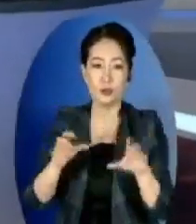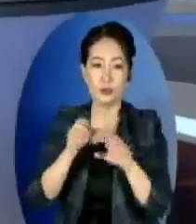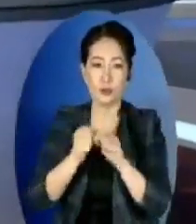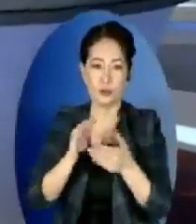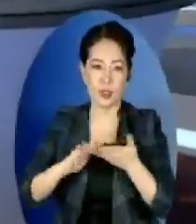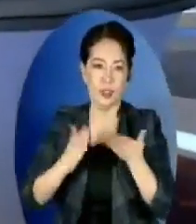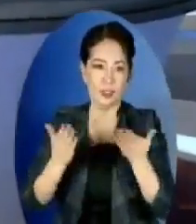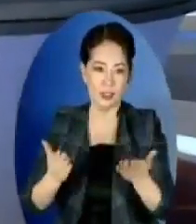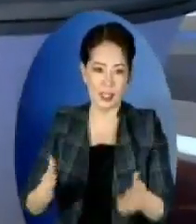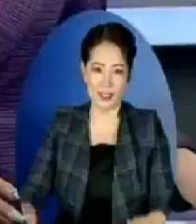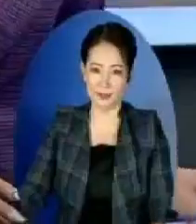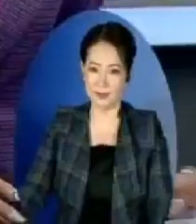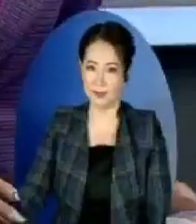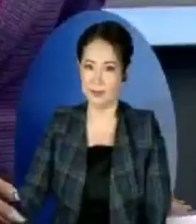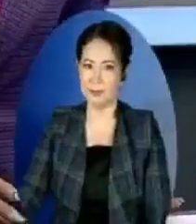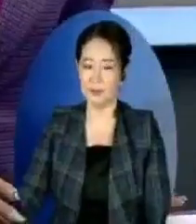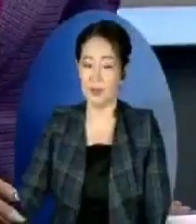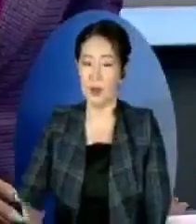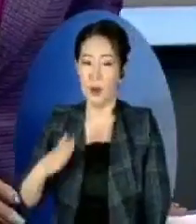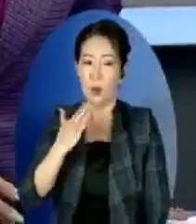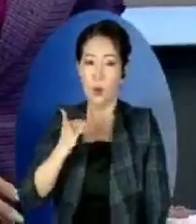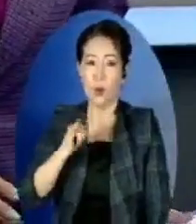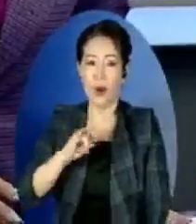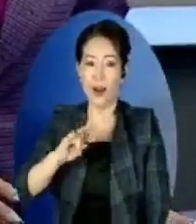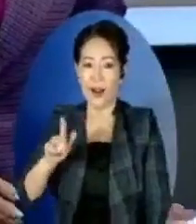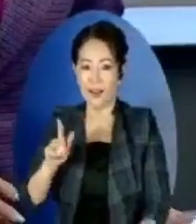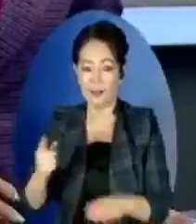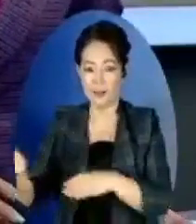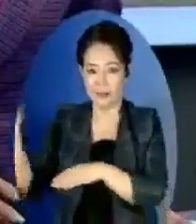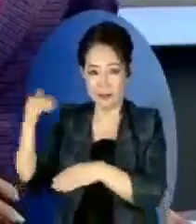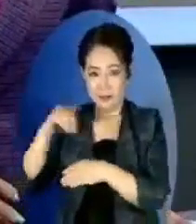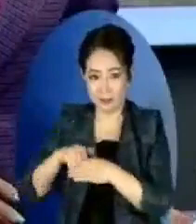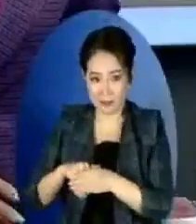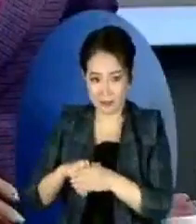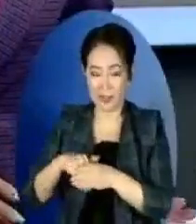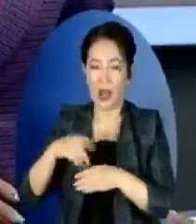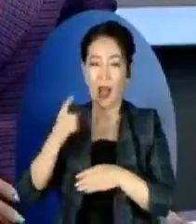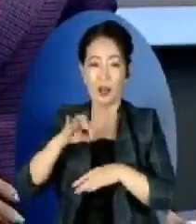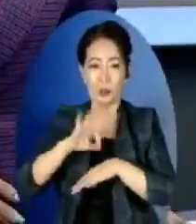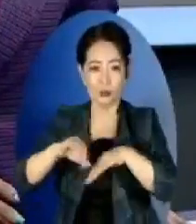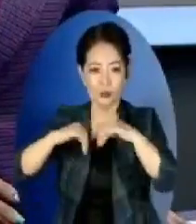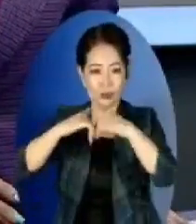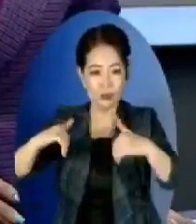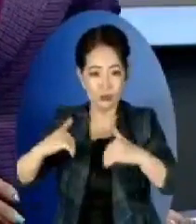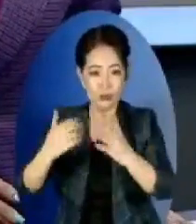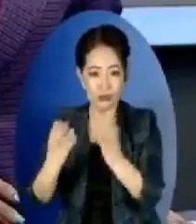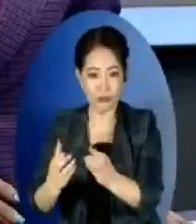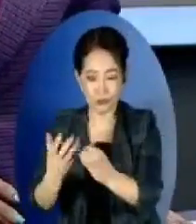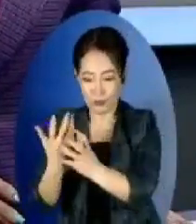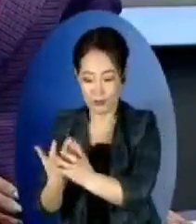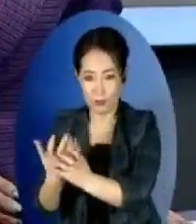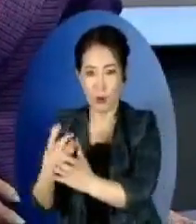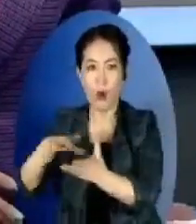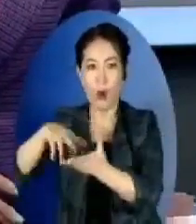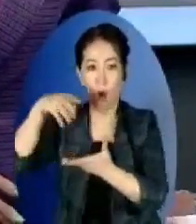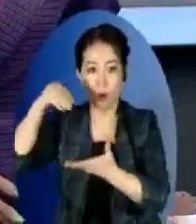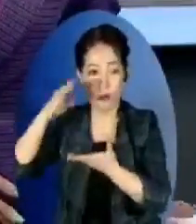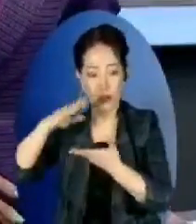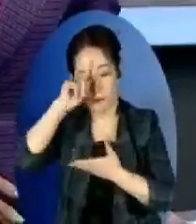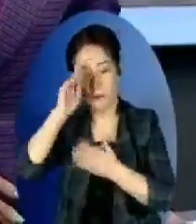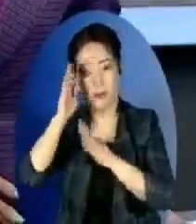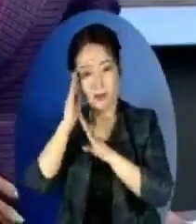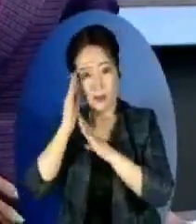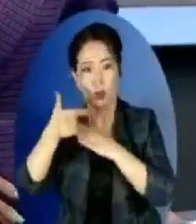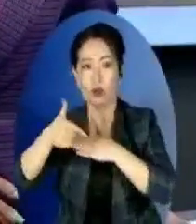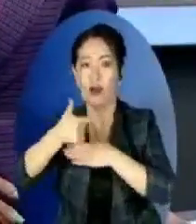товчийг танилцуулъя. Уханаас ирээд халдварт өвчин судлалын үндэсний төв тусгаарлагдаад байсан оюутнуудыг өнөөдөр эмнэлгээс гаргалаа. Өчигдөр